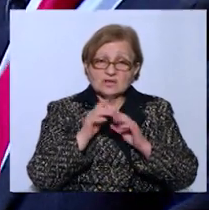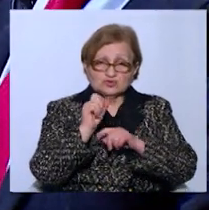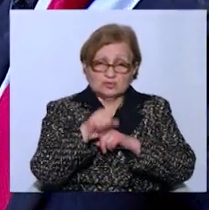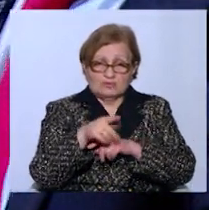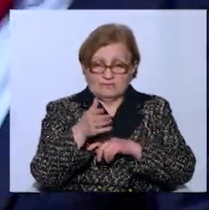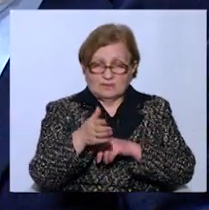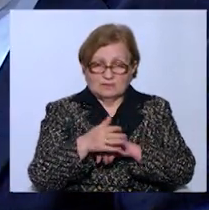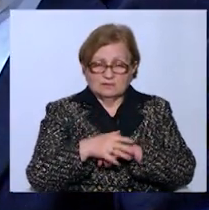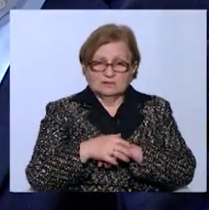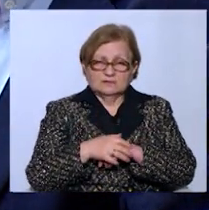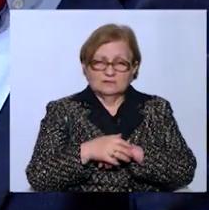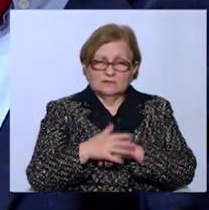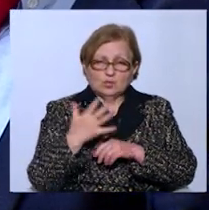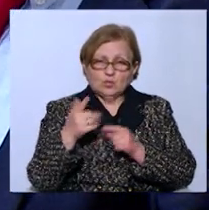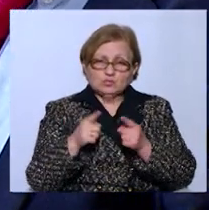და ხუთკუთხა.